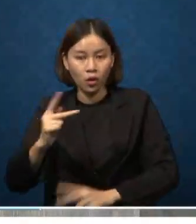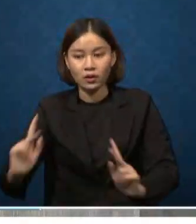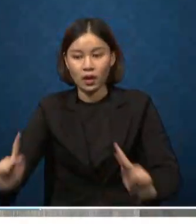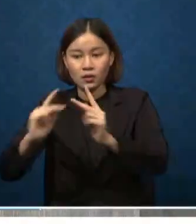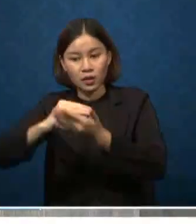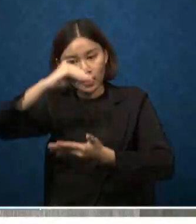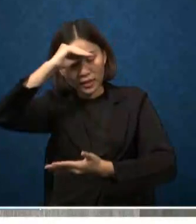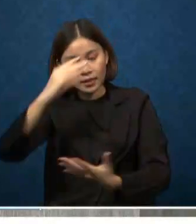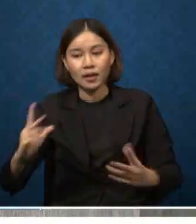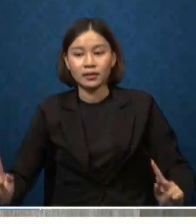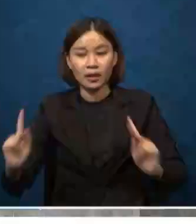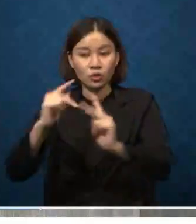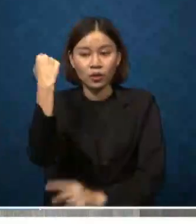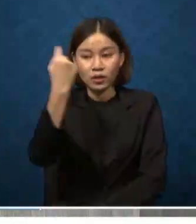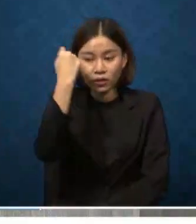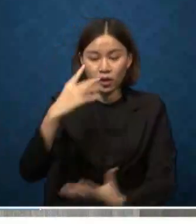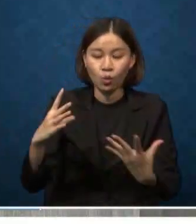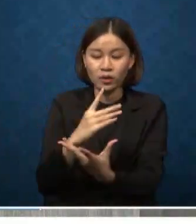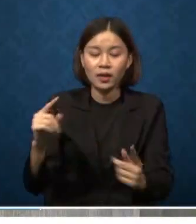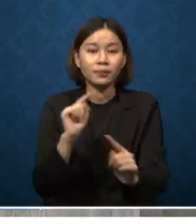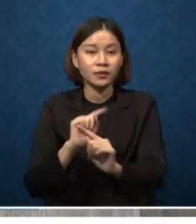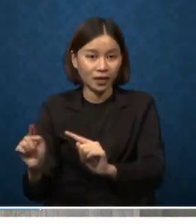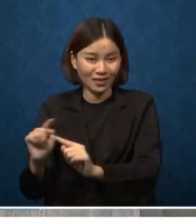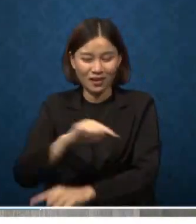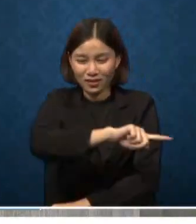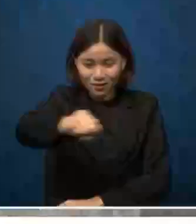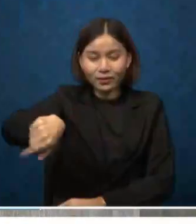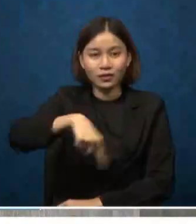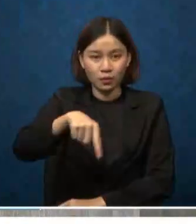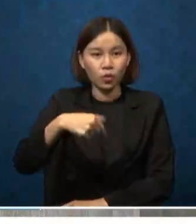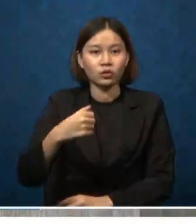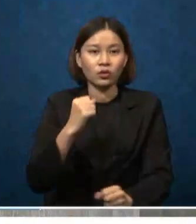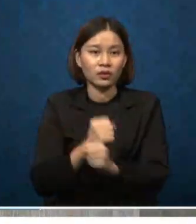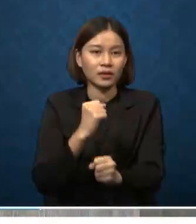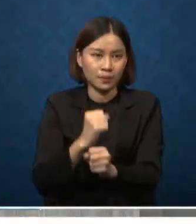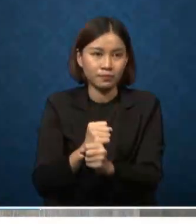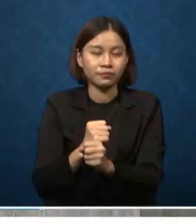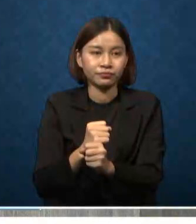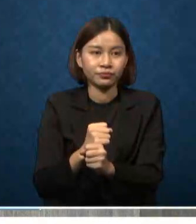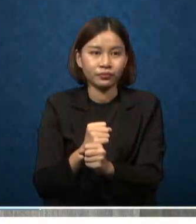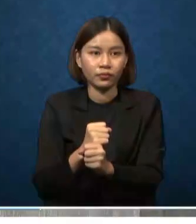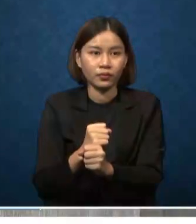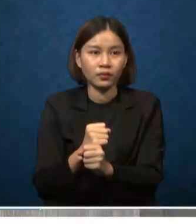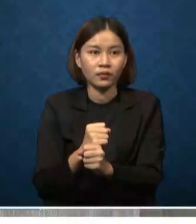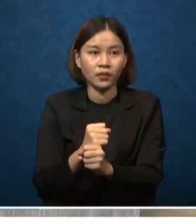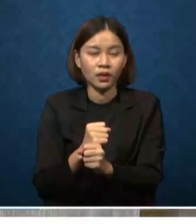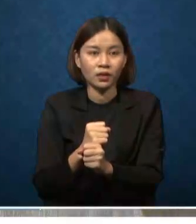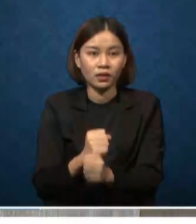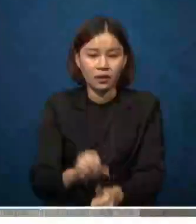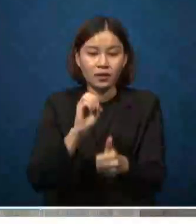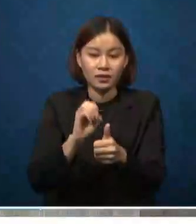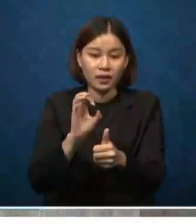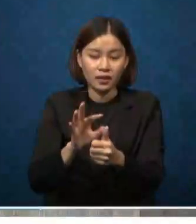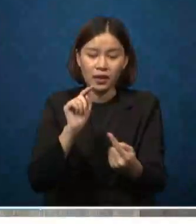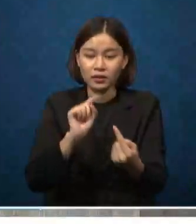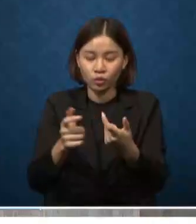กระทรวงวัฒนธรรมท่องเที่ยวอะไรต่างๆอันนี้ผมคิดว่าเราต้องสแกนดูให้หมดแล้วก็เพื่อที่จะได้เอาข้อเสนอแนะจากราย